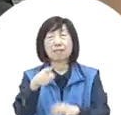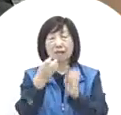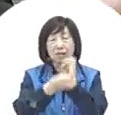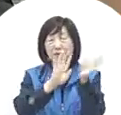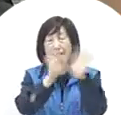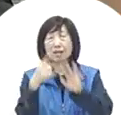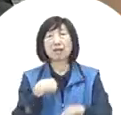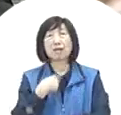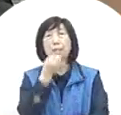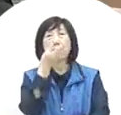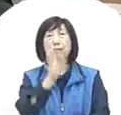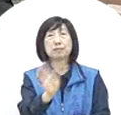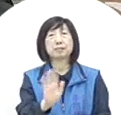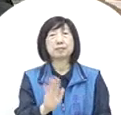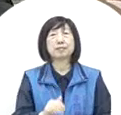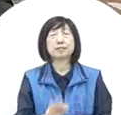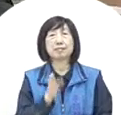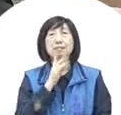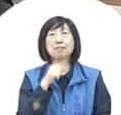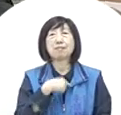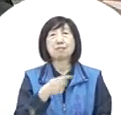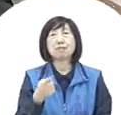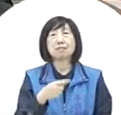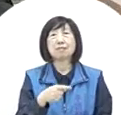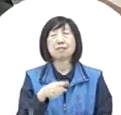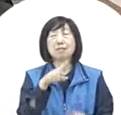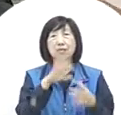但是类似被害人未成年，